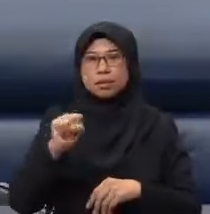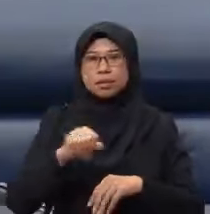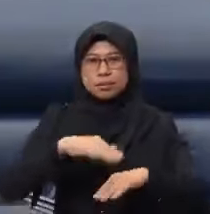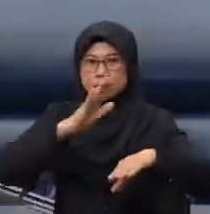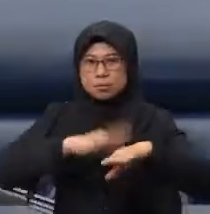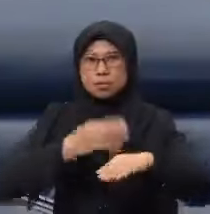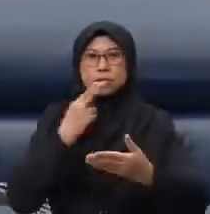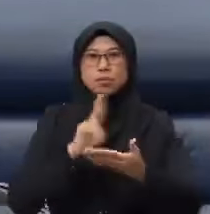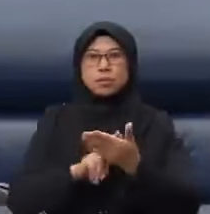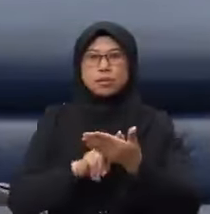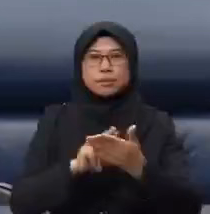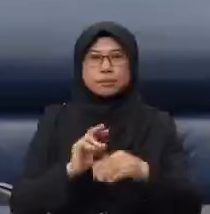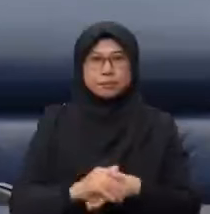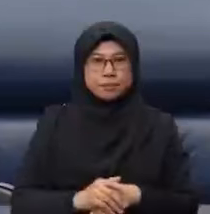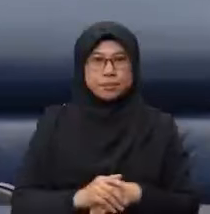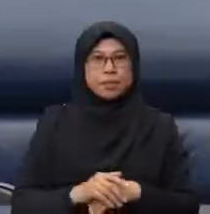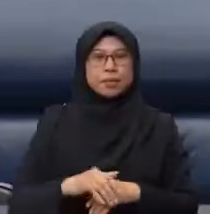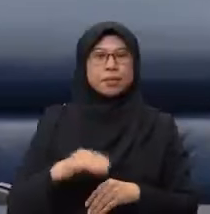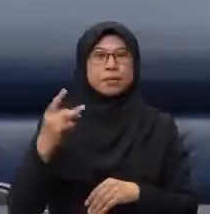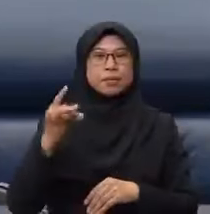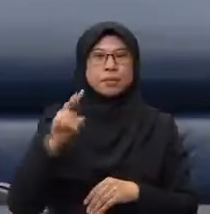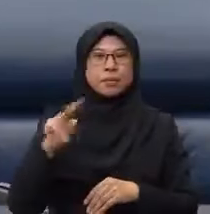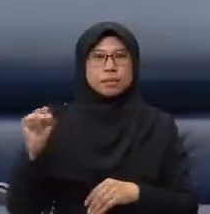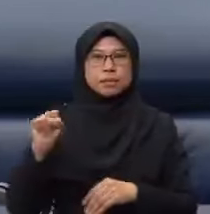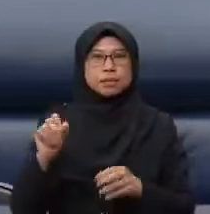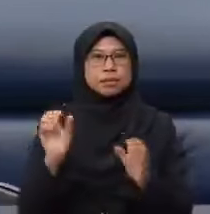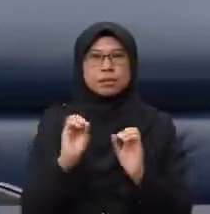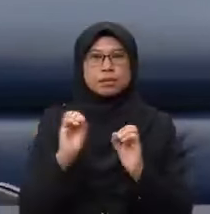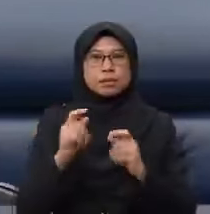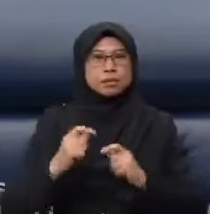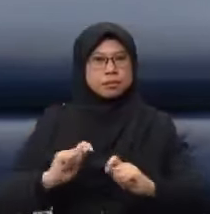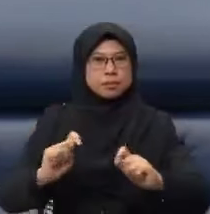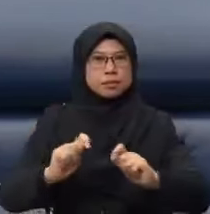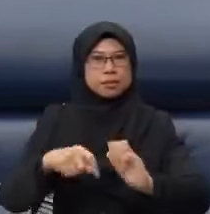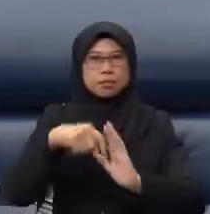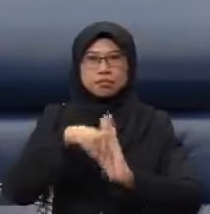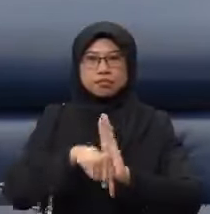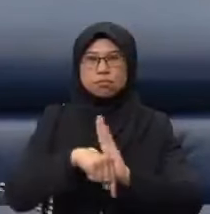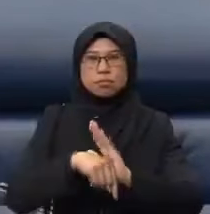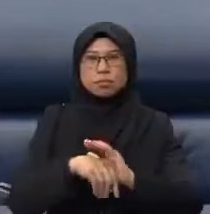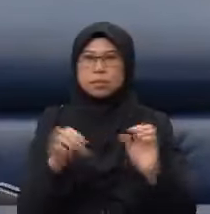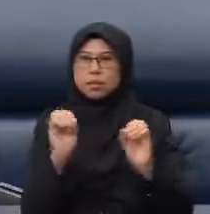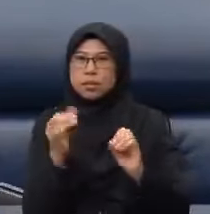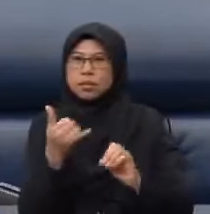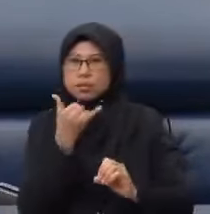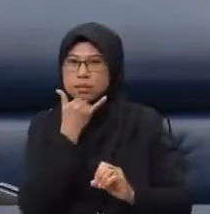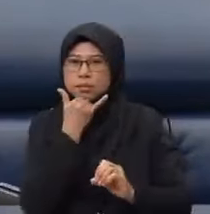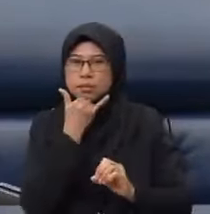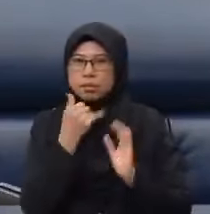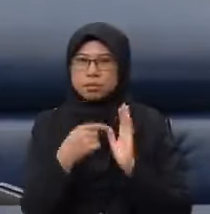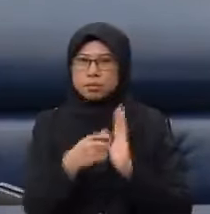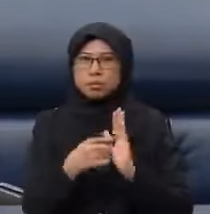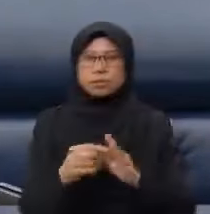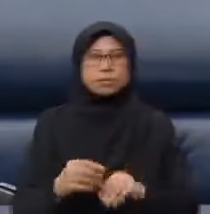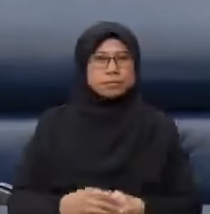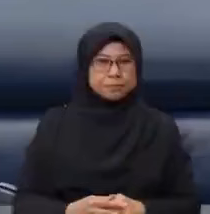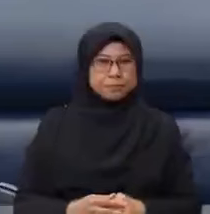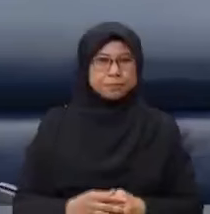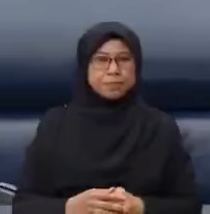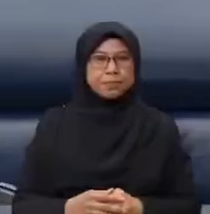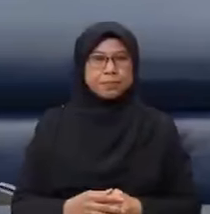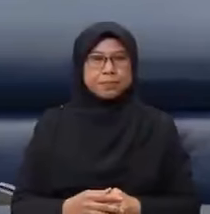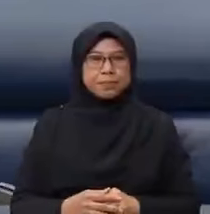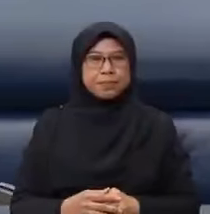dan 18 kes berstatus tiada tindakan lanjut dan atau tiada kesalahan dizahirkan no offense disclosed